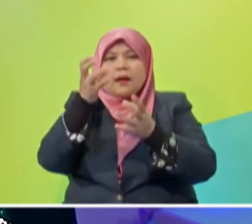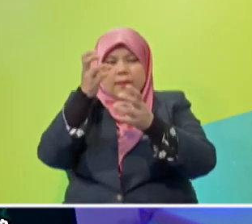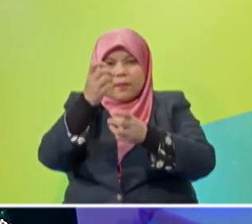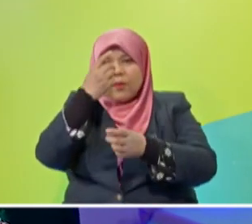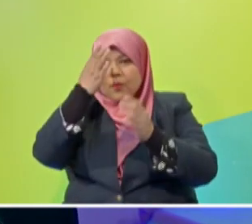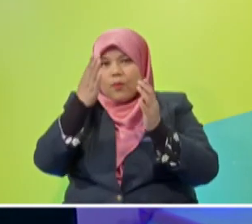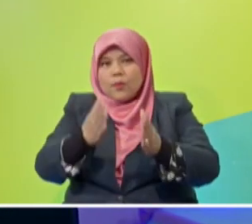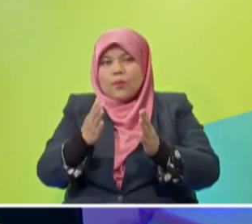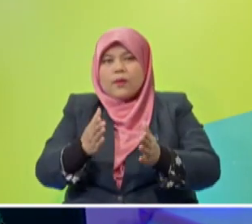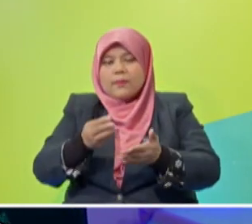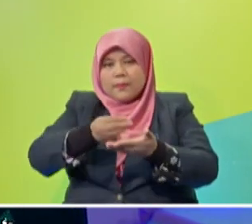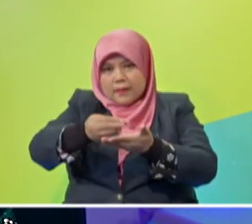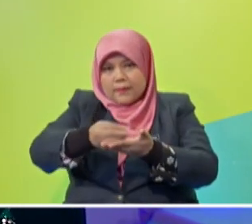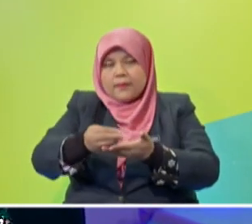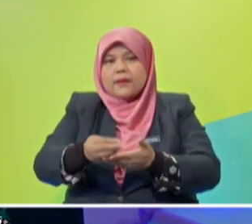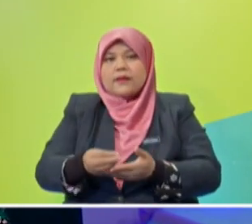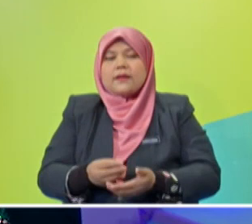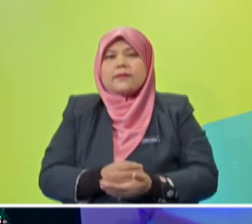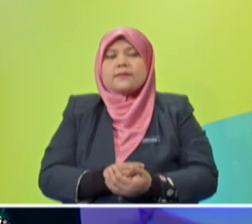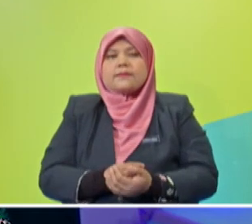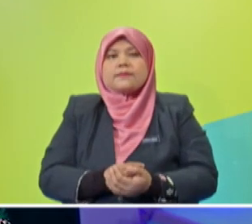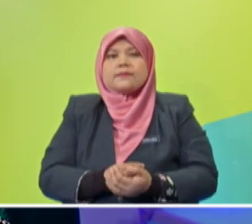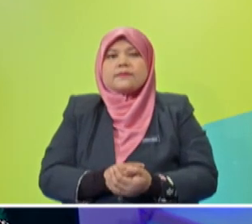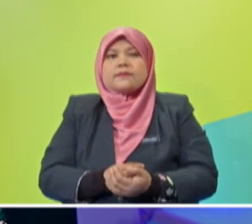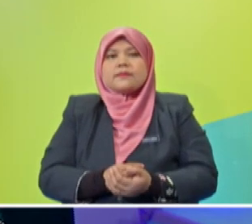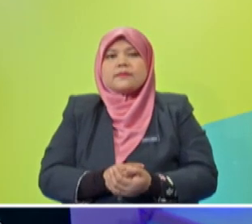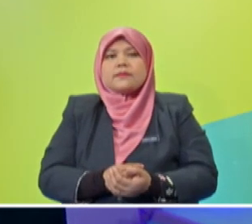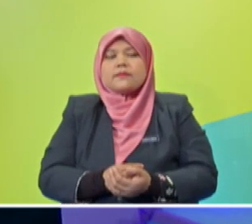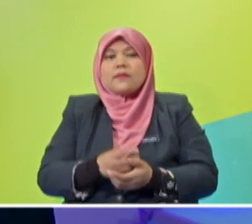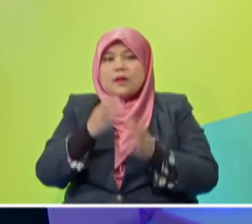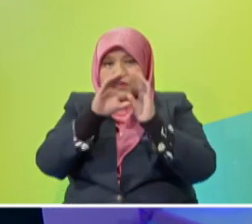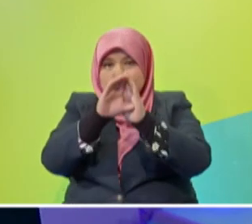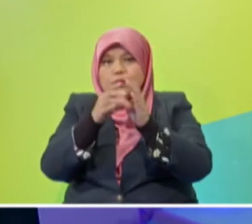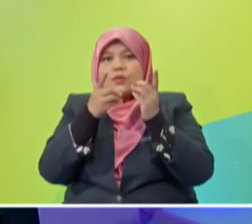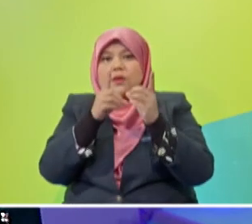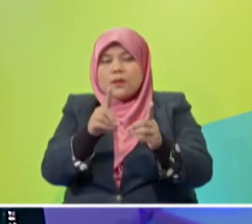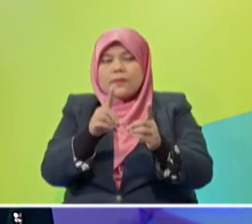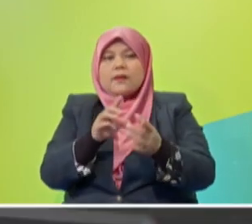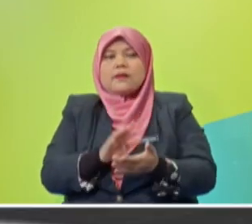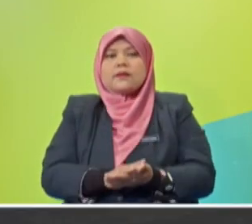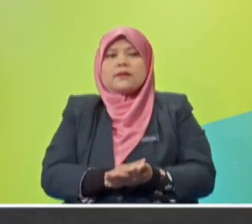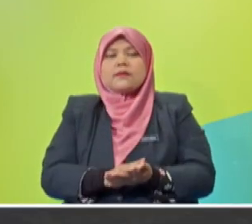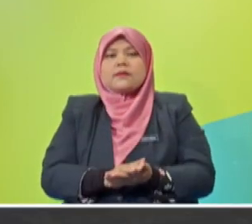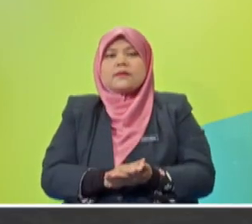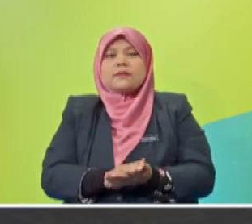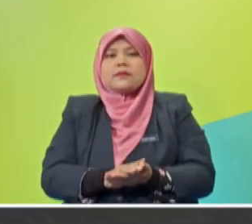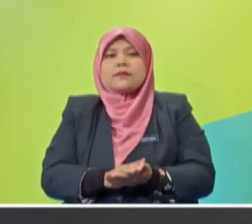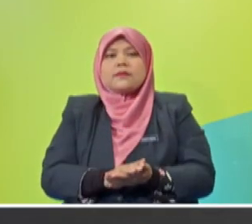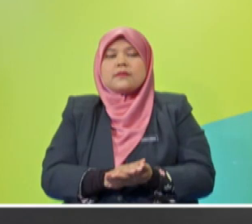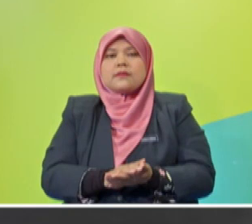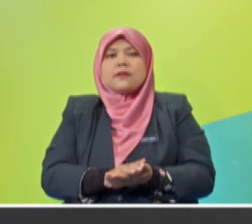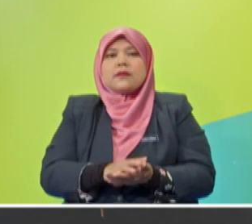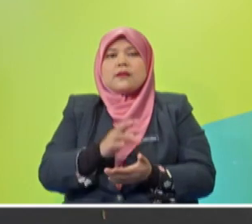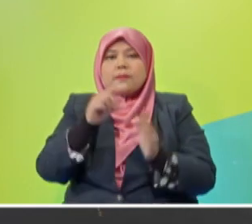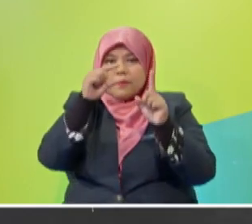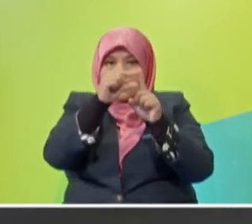dalam kalangan pembeli. Okey. Okey, ini contoh jawapan. Okey. Hasil pembalakan seperti perabot kayu jati